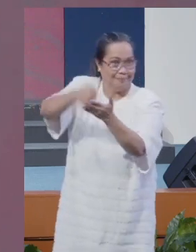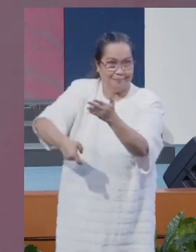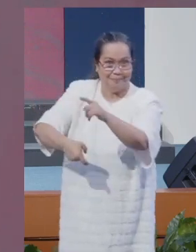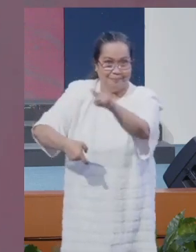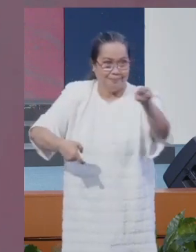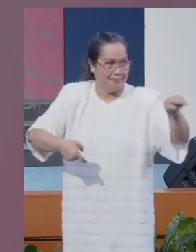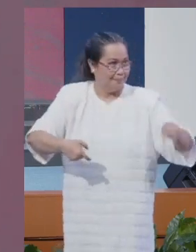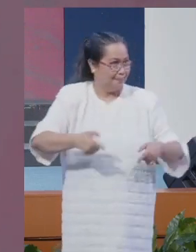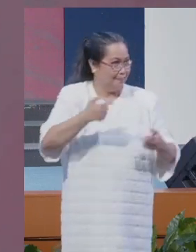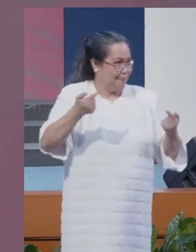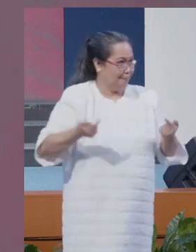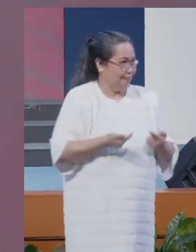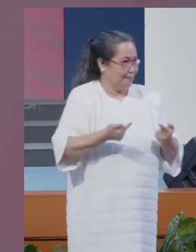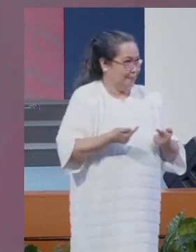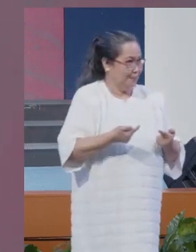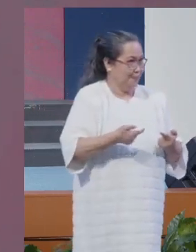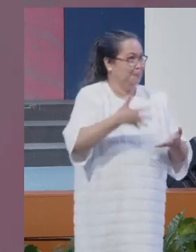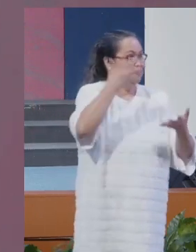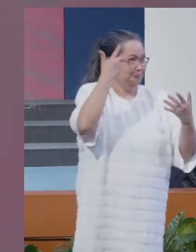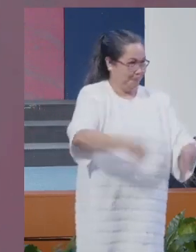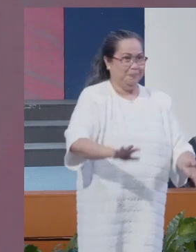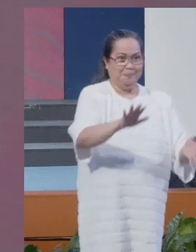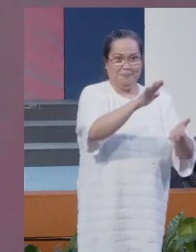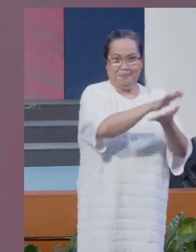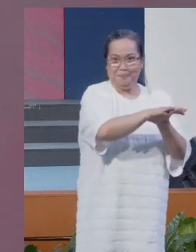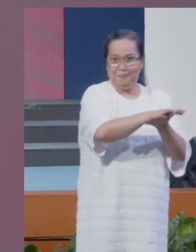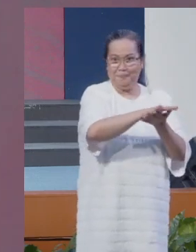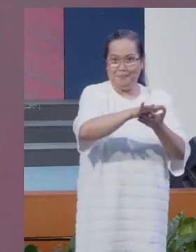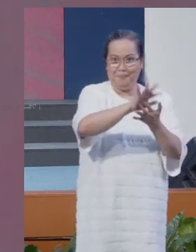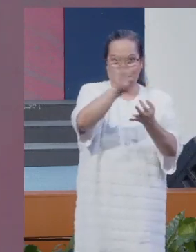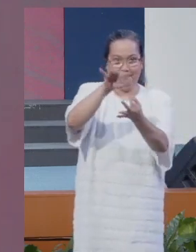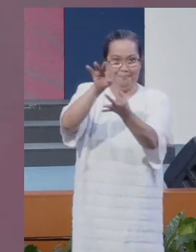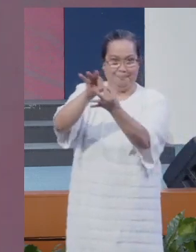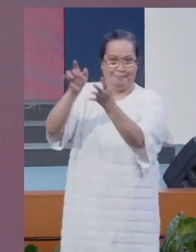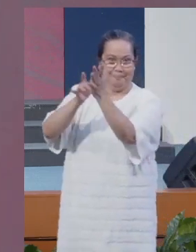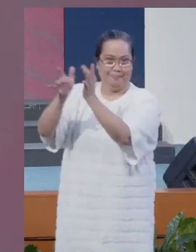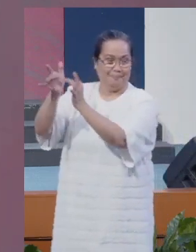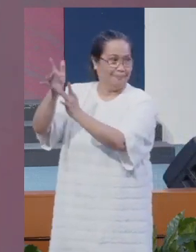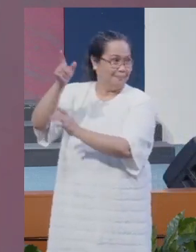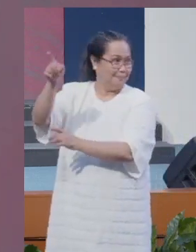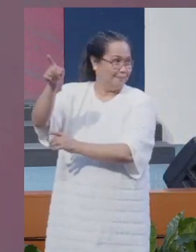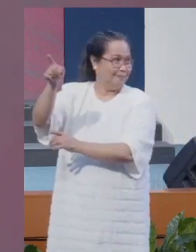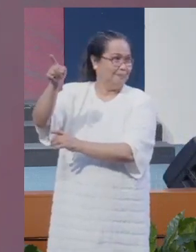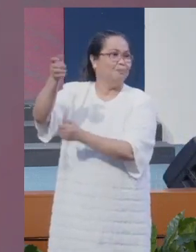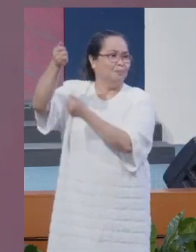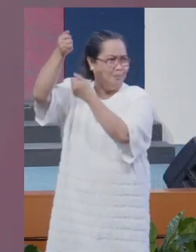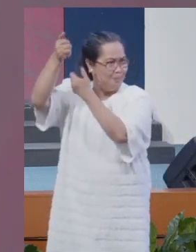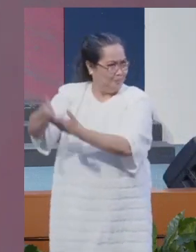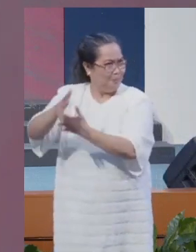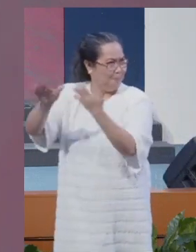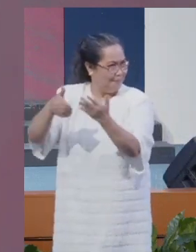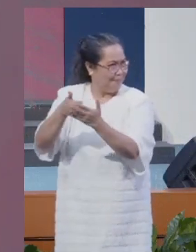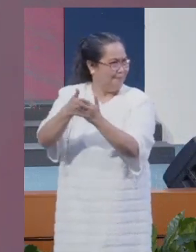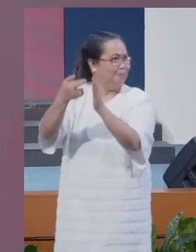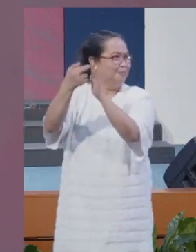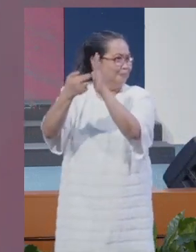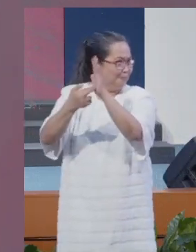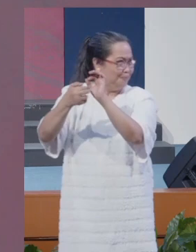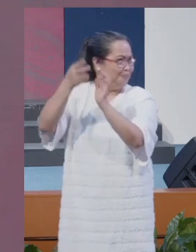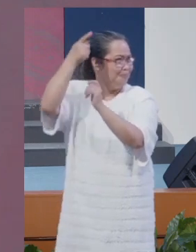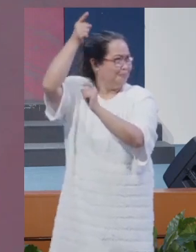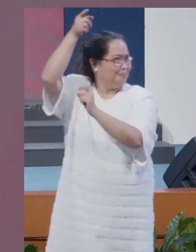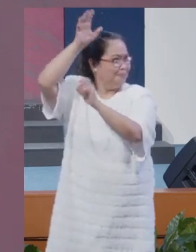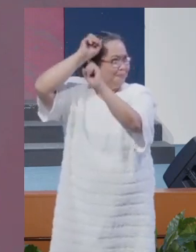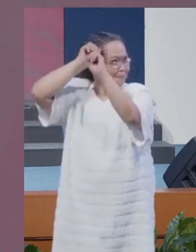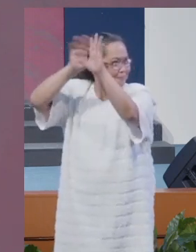lahat ng ating utang. Dahil sa kanyang perfect life, natupad na niya ang lahat ng hinihingi ng Diyos Ama. At